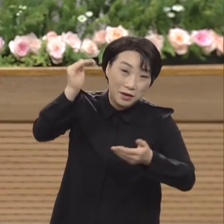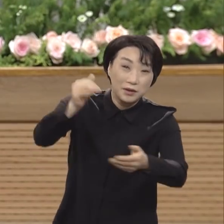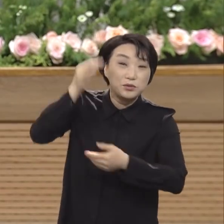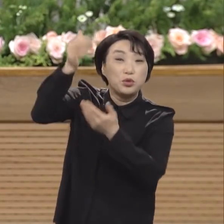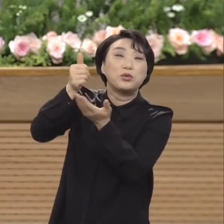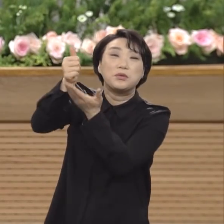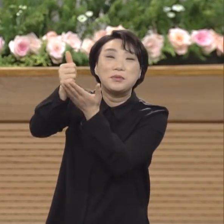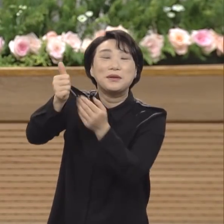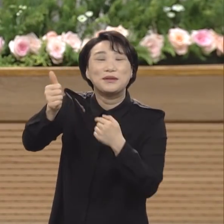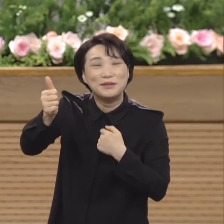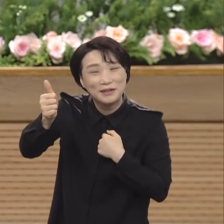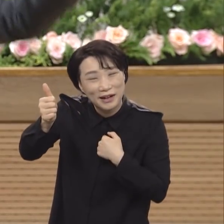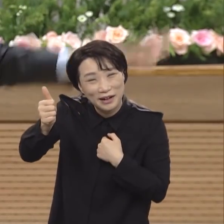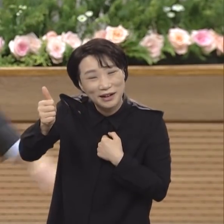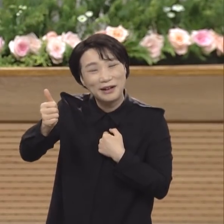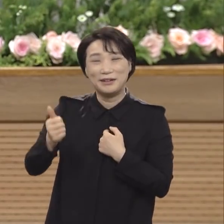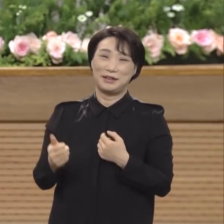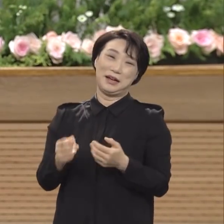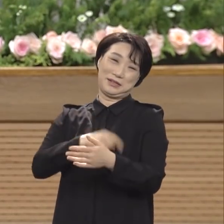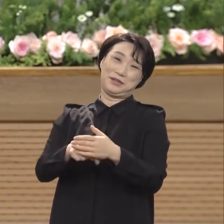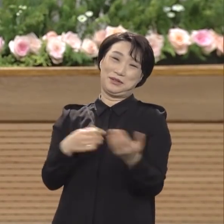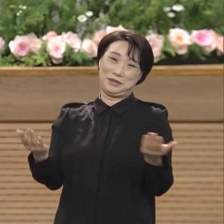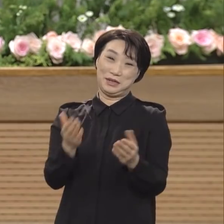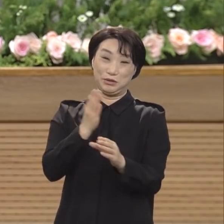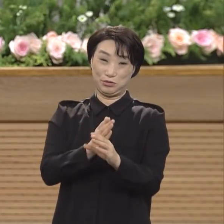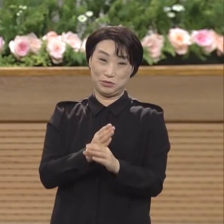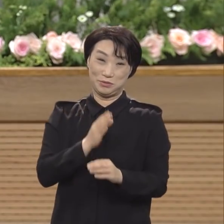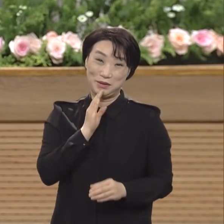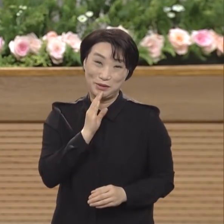성령이 일하시더라. 이번 성령이